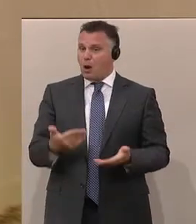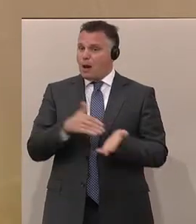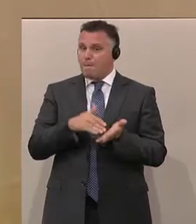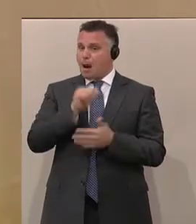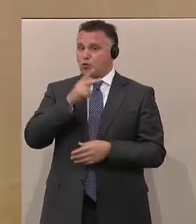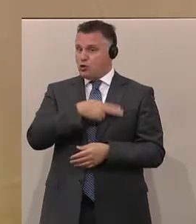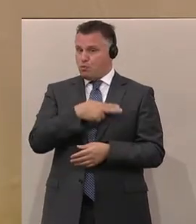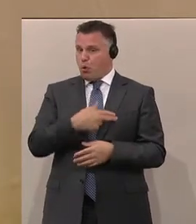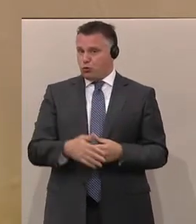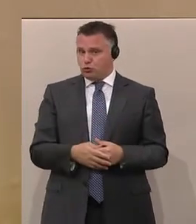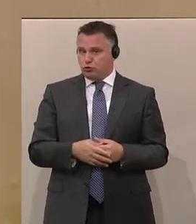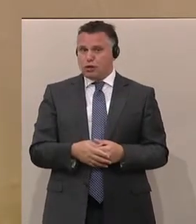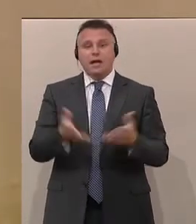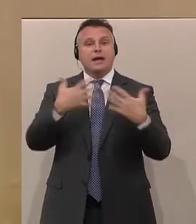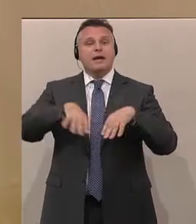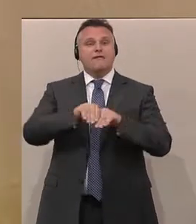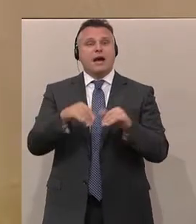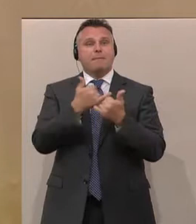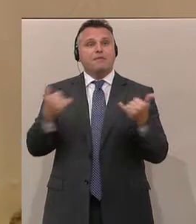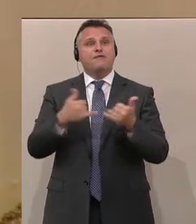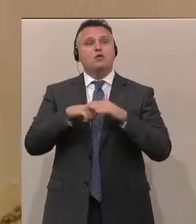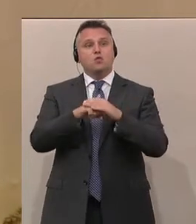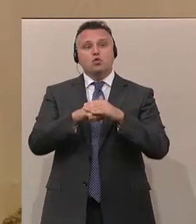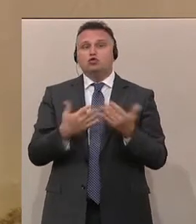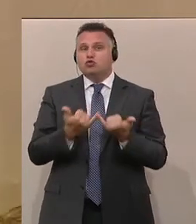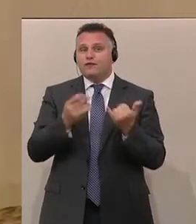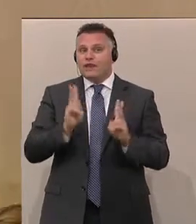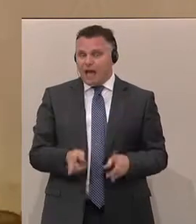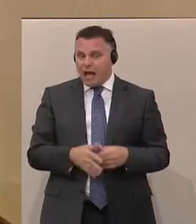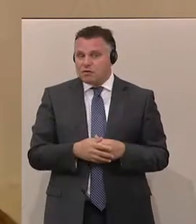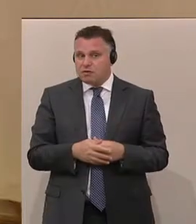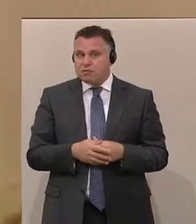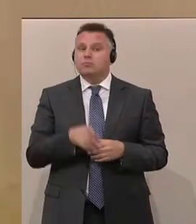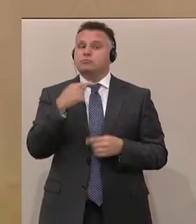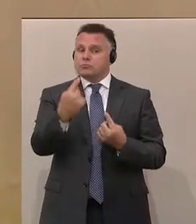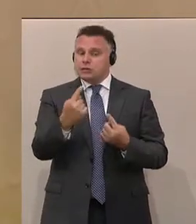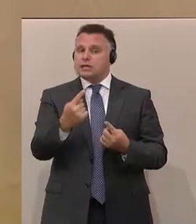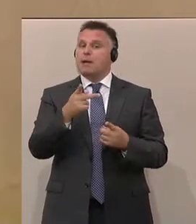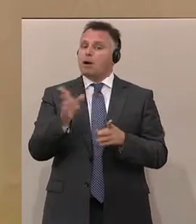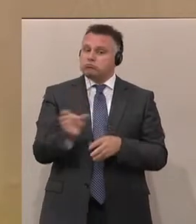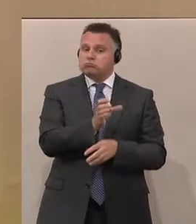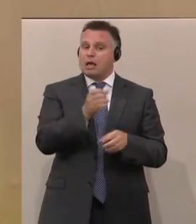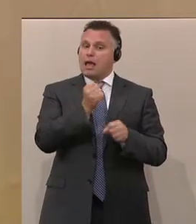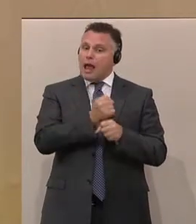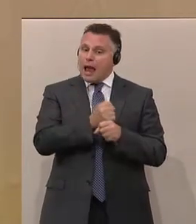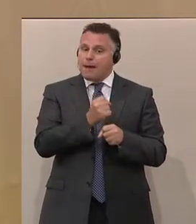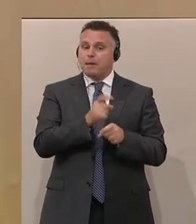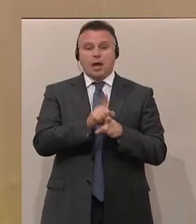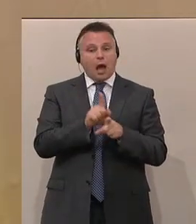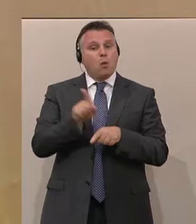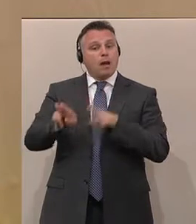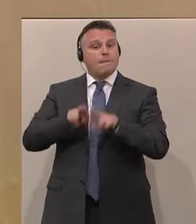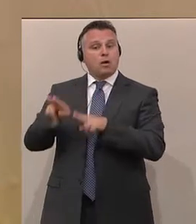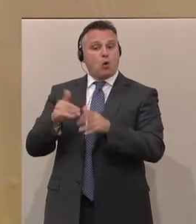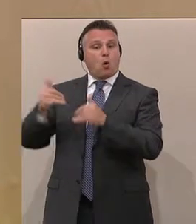Wie kann man Familien noch unterstützen? Man kann ihnen die Möglichkeit geben, dass sie auch arbeiten gehen können, indem man Kinderbetreuungsmöglichkeiten